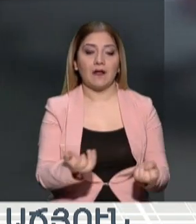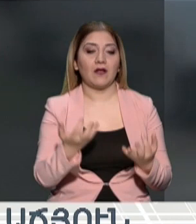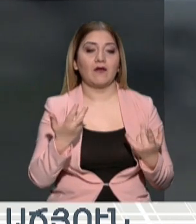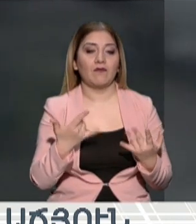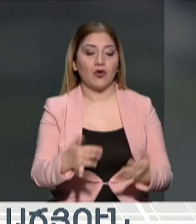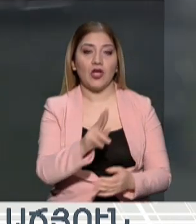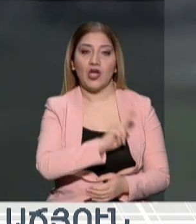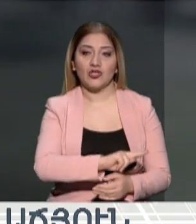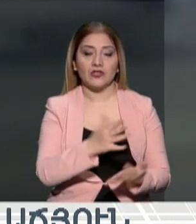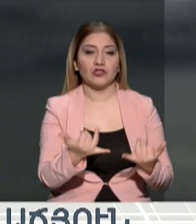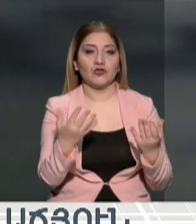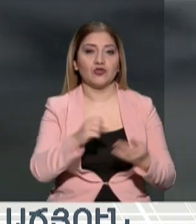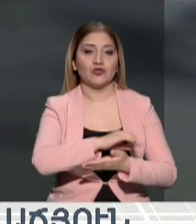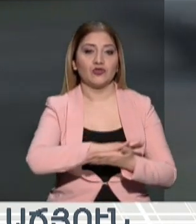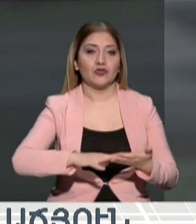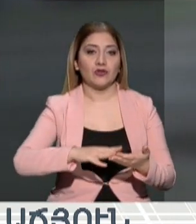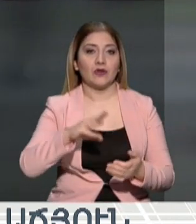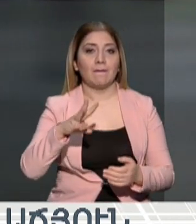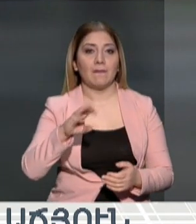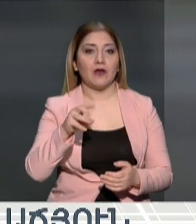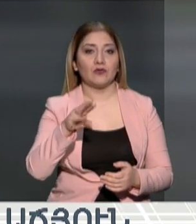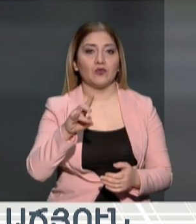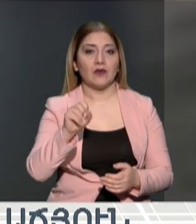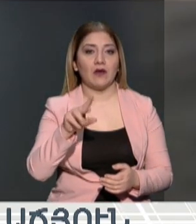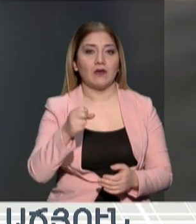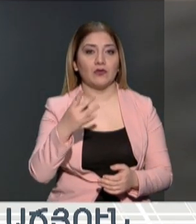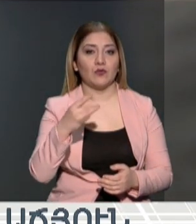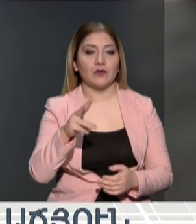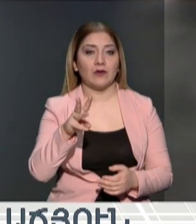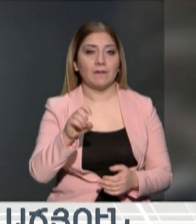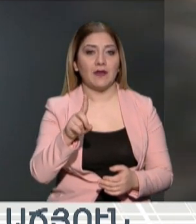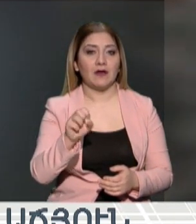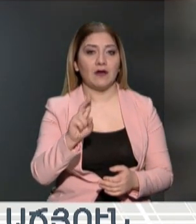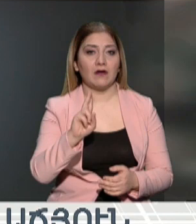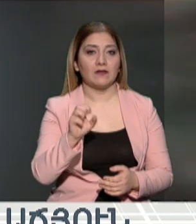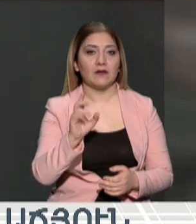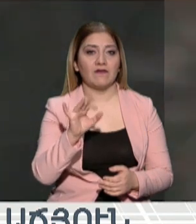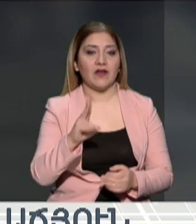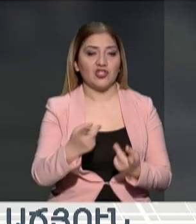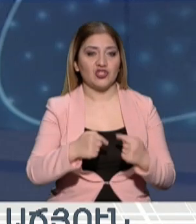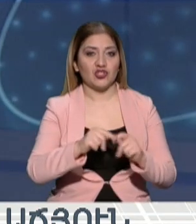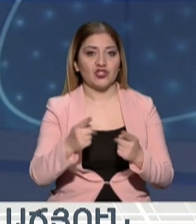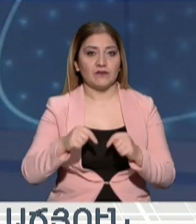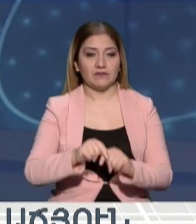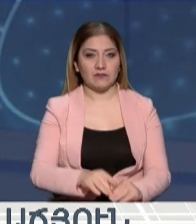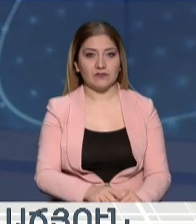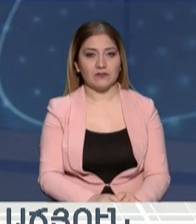Փրկարարավորողական աշխատանքներն այսօր շարունակվում են Մաղտունու, Հադրութի և Մեխակավանի շրջաններում։